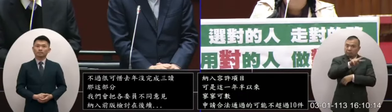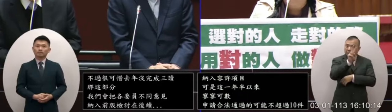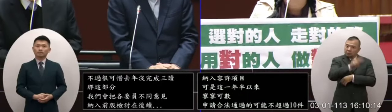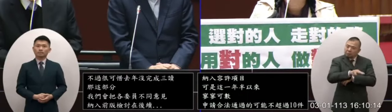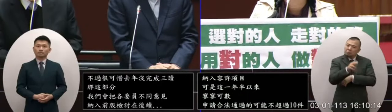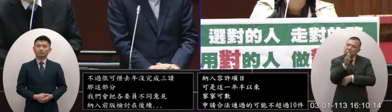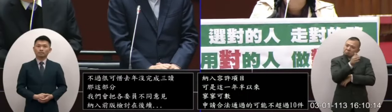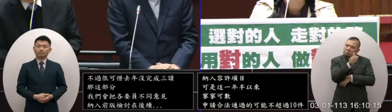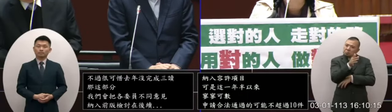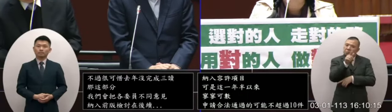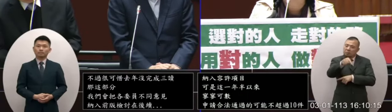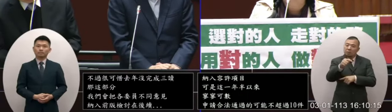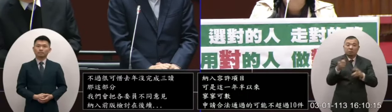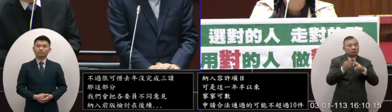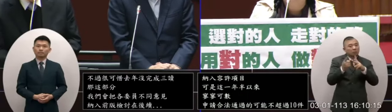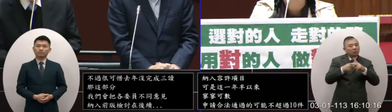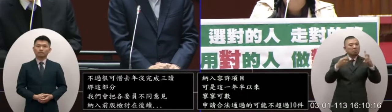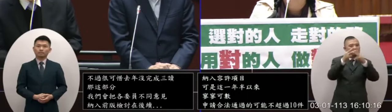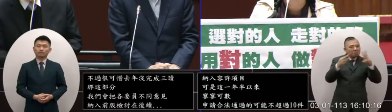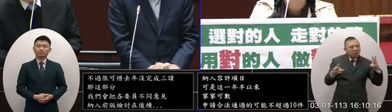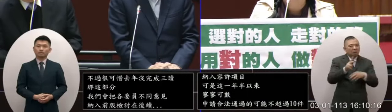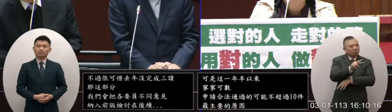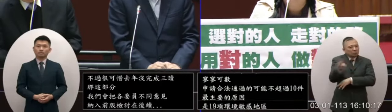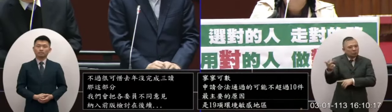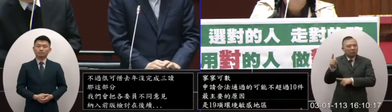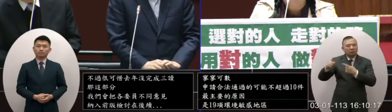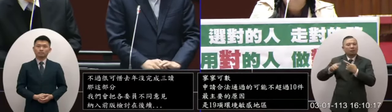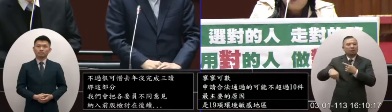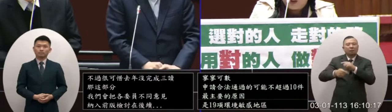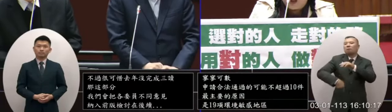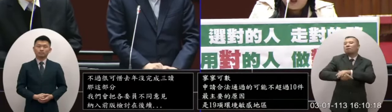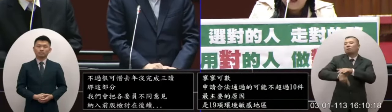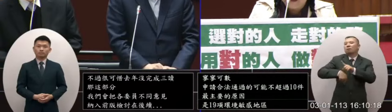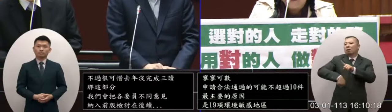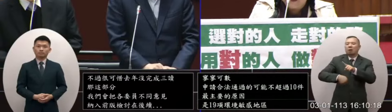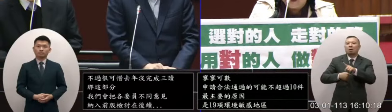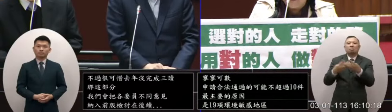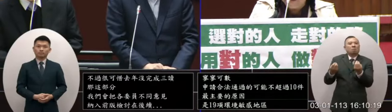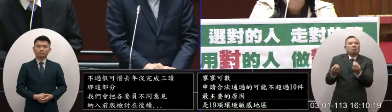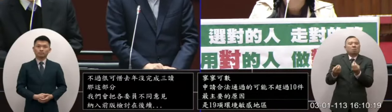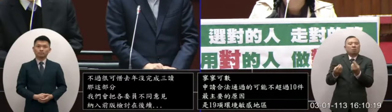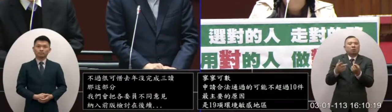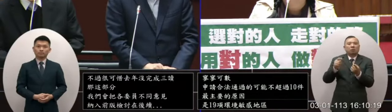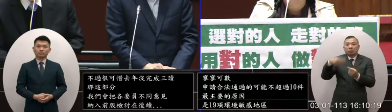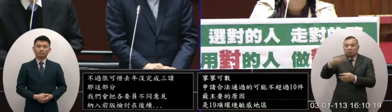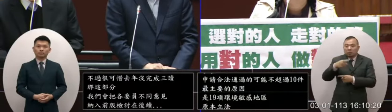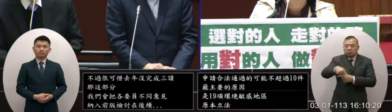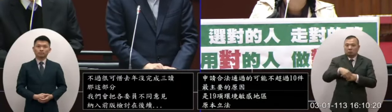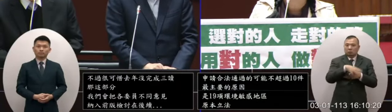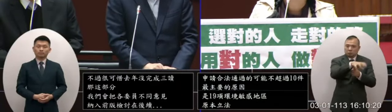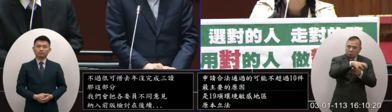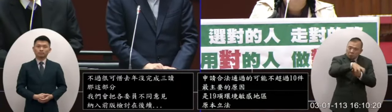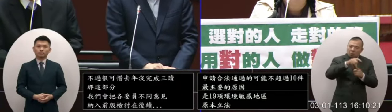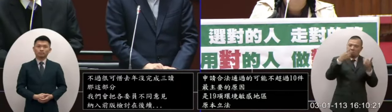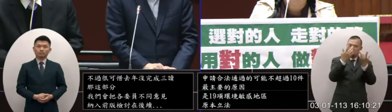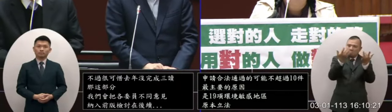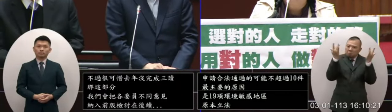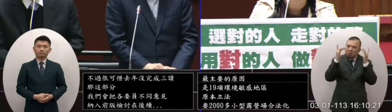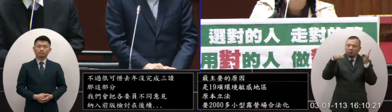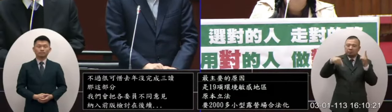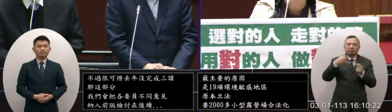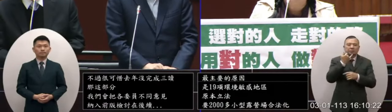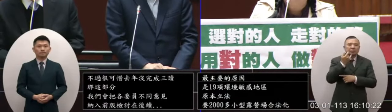化，而且我们是农地农用、林地林用，而且是低限度的利用去让小